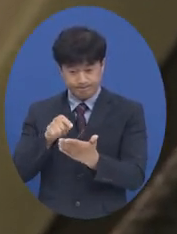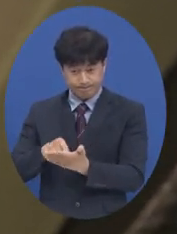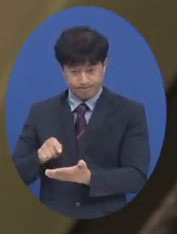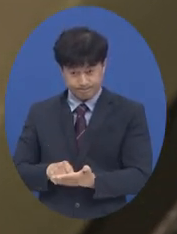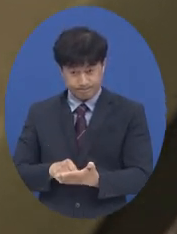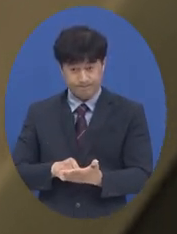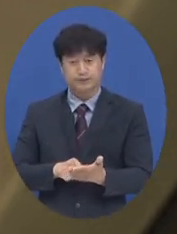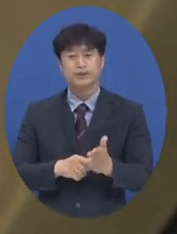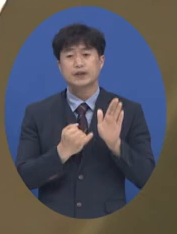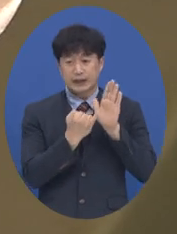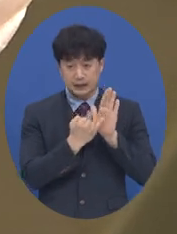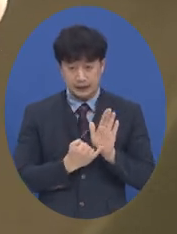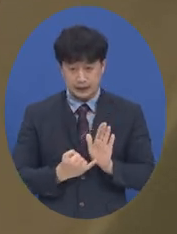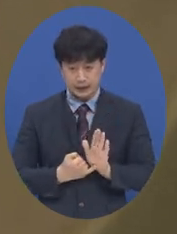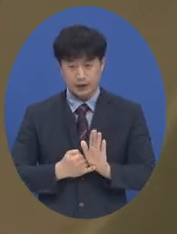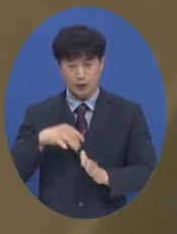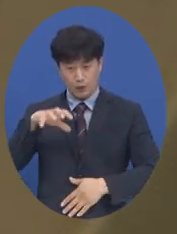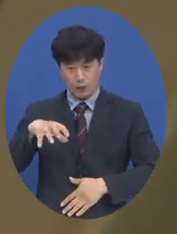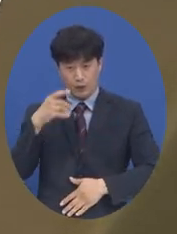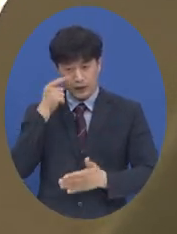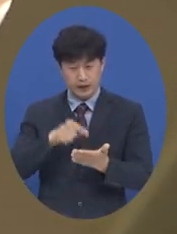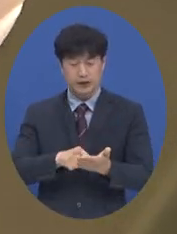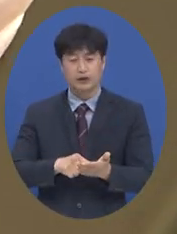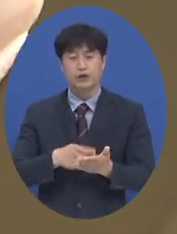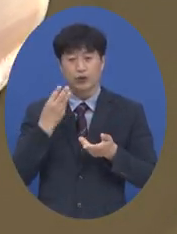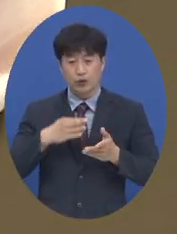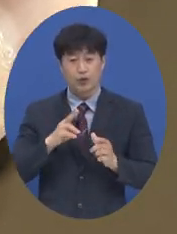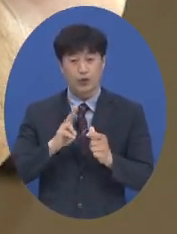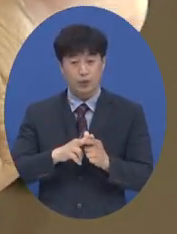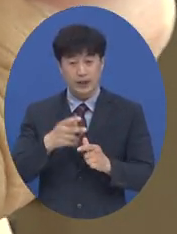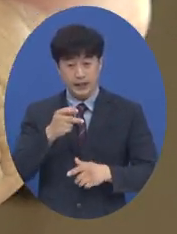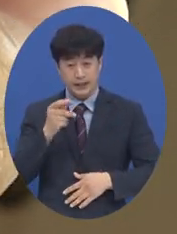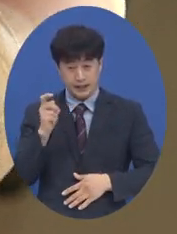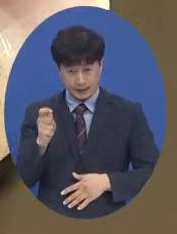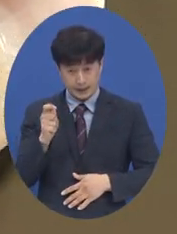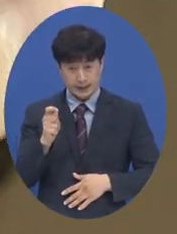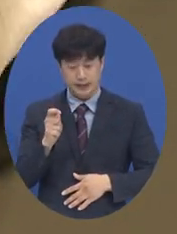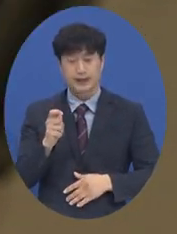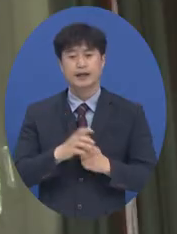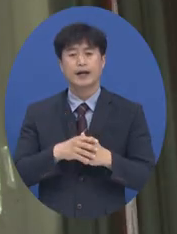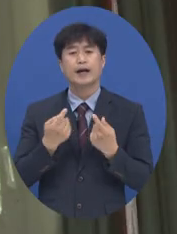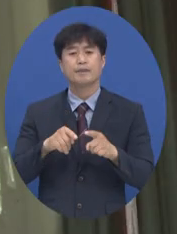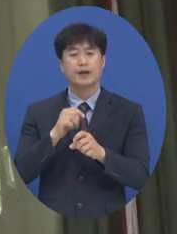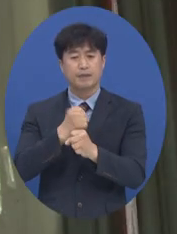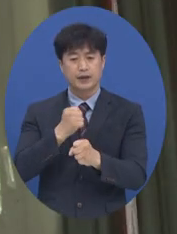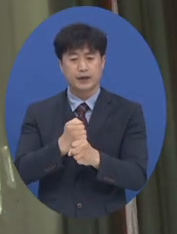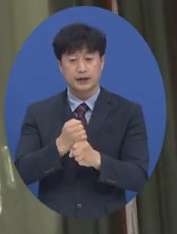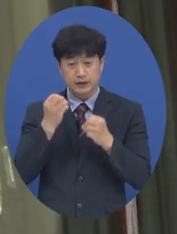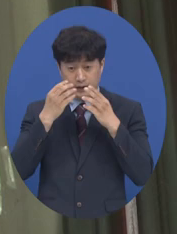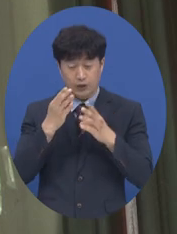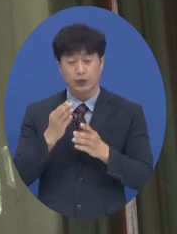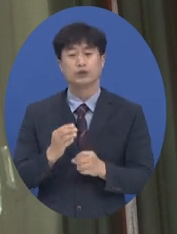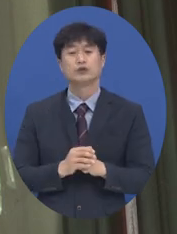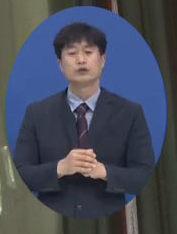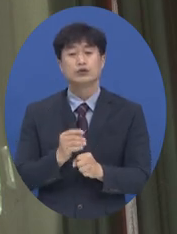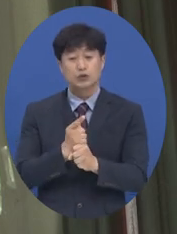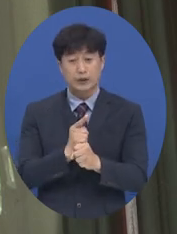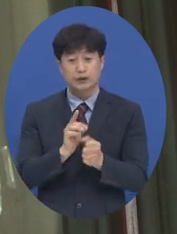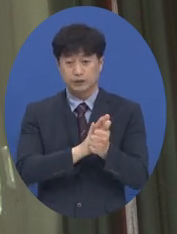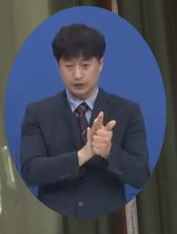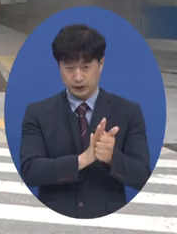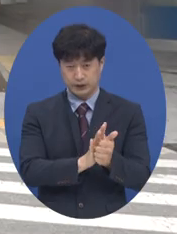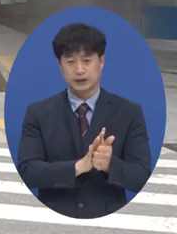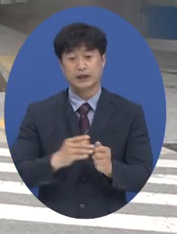정보를 살펴봅니다. 경기도와 KT가 함께 개발한 신개념 소방 서비스로 가까운 소화전을 손쉽게 찾아낼 수